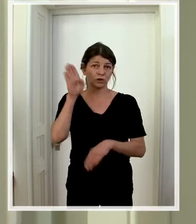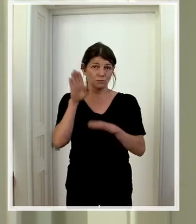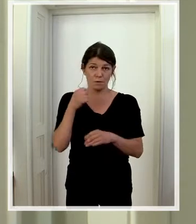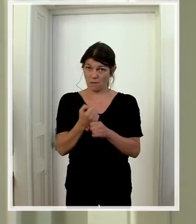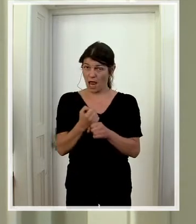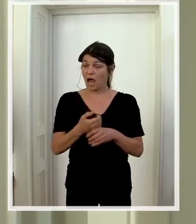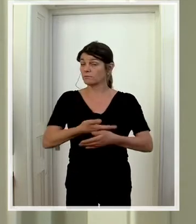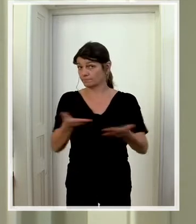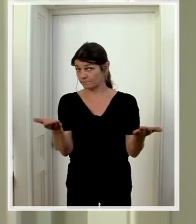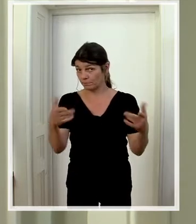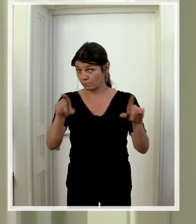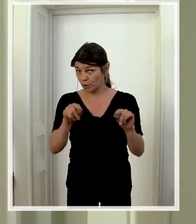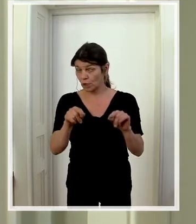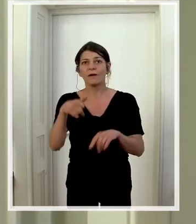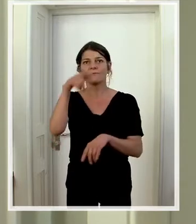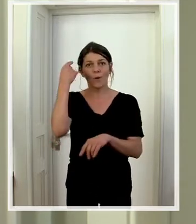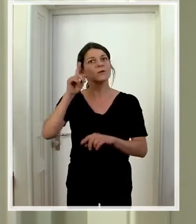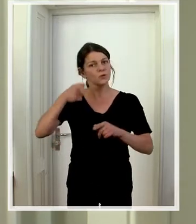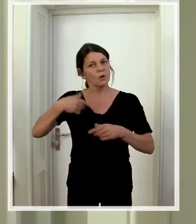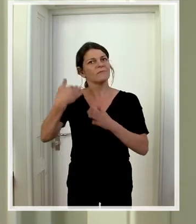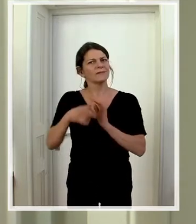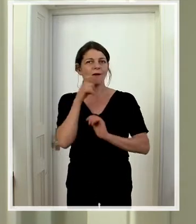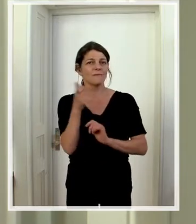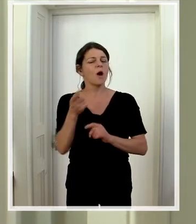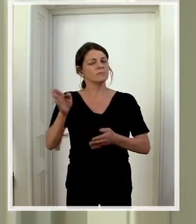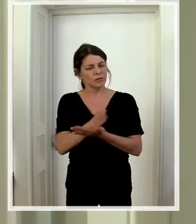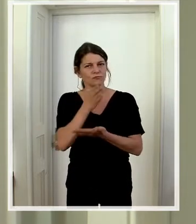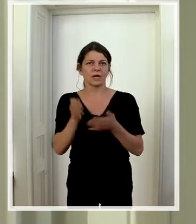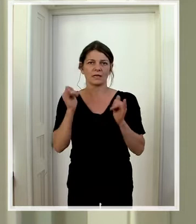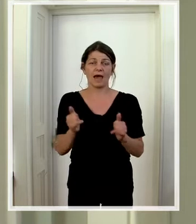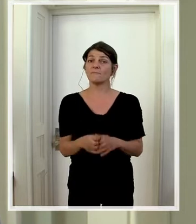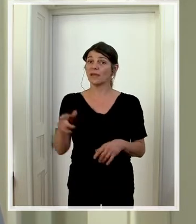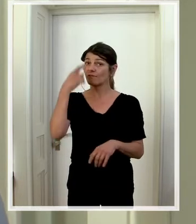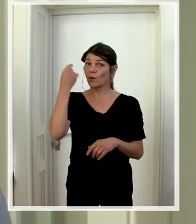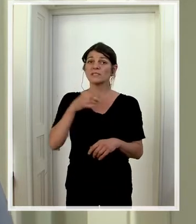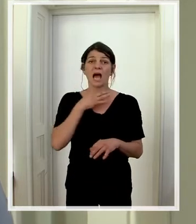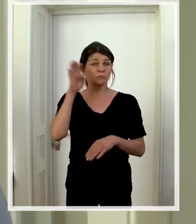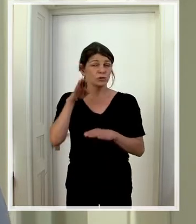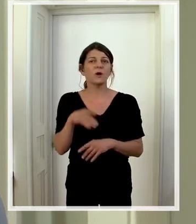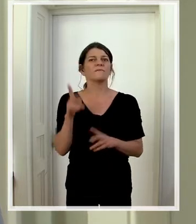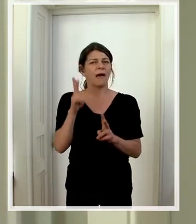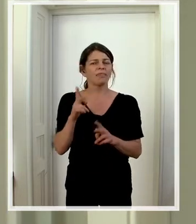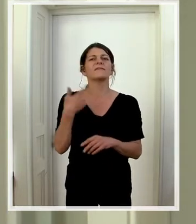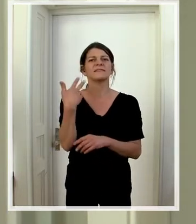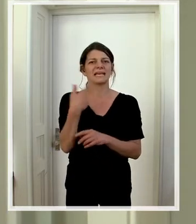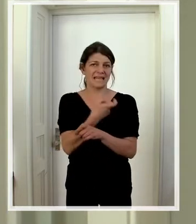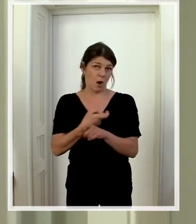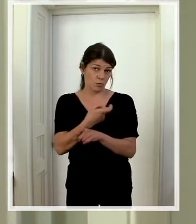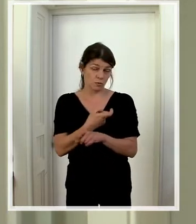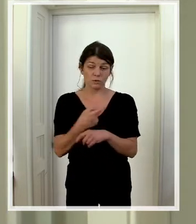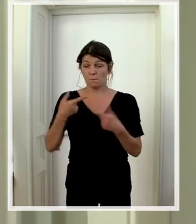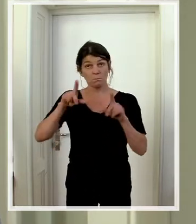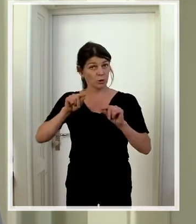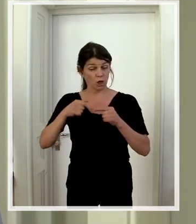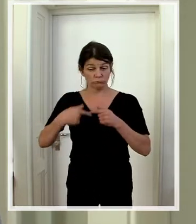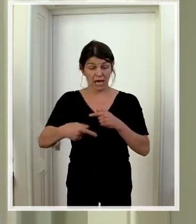Volk auch wirklich das letzte Wort hat. Die Volksabstimmung ist auf den 30. August angesetzt worden. Und schon in gut einem Monat startet